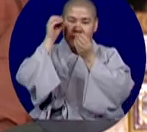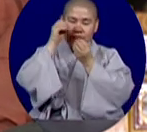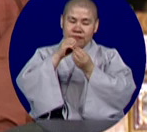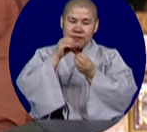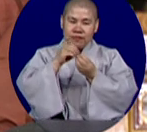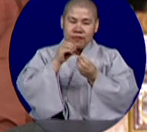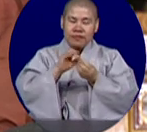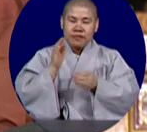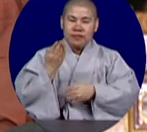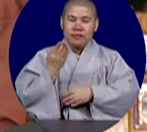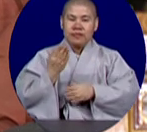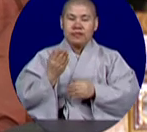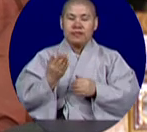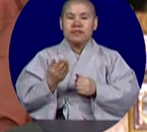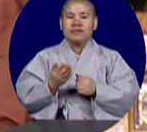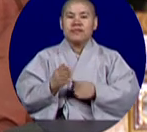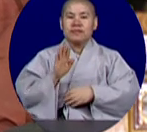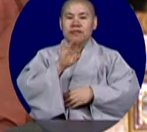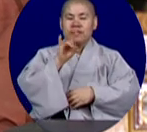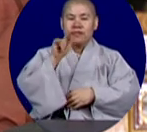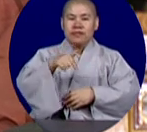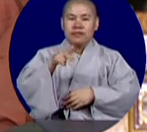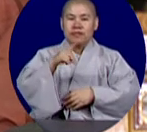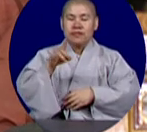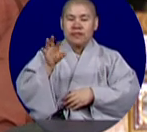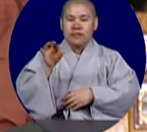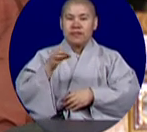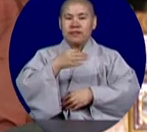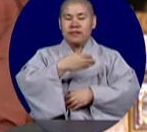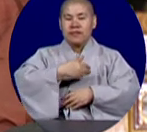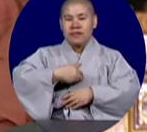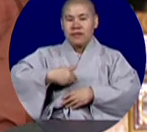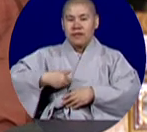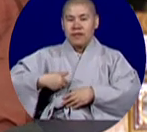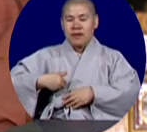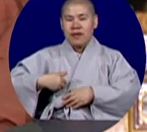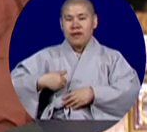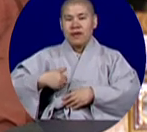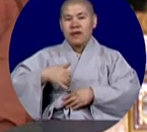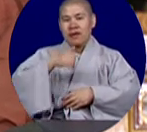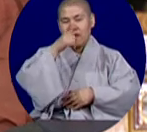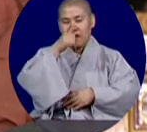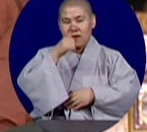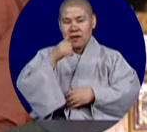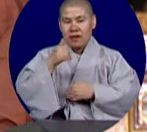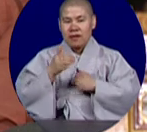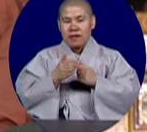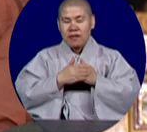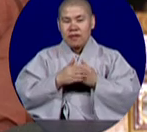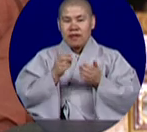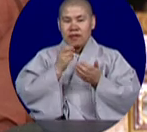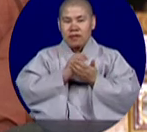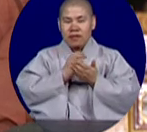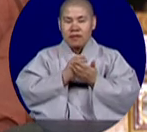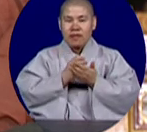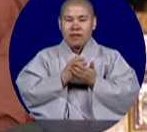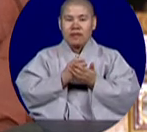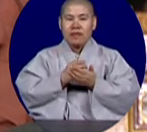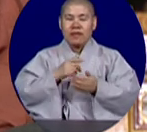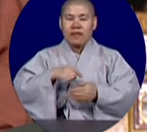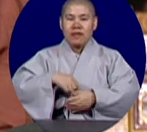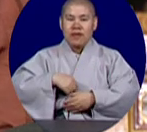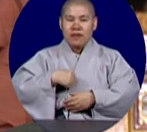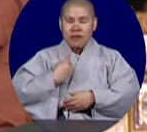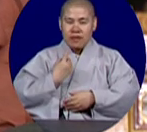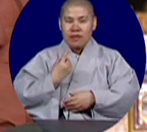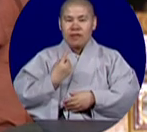그래서 이제 백장이 그런 황벽 같은 제자가 이제 딱 나타났으면 그 법이 황벽에게서 스스로 발화가